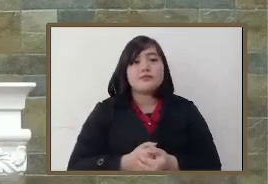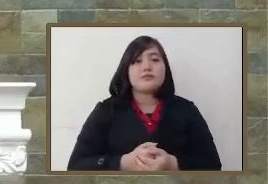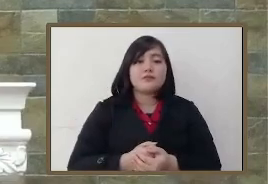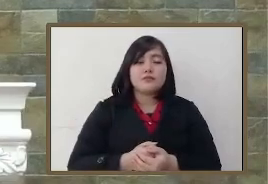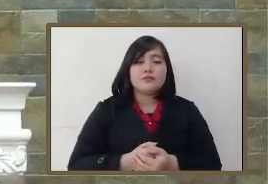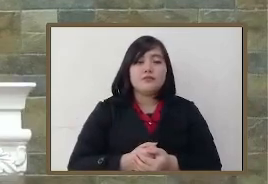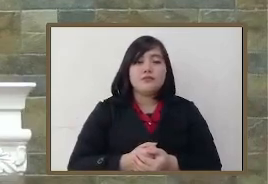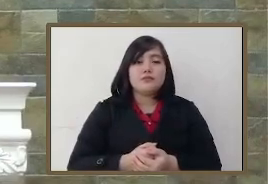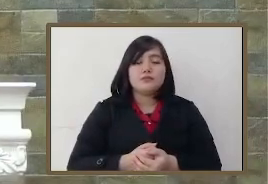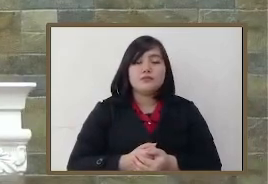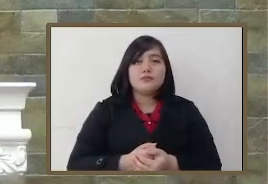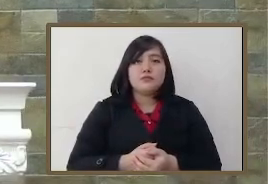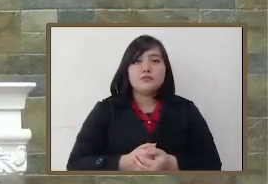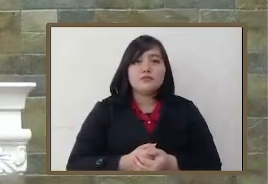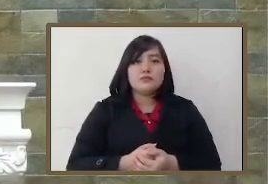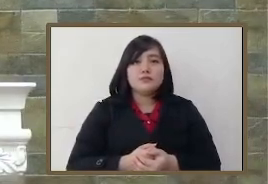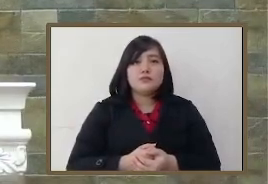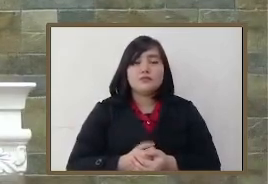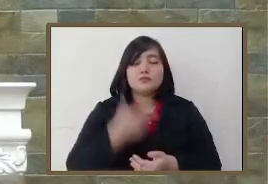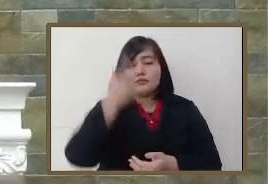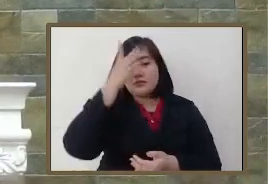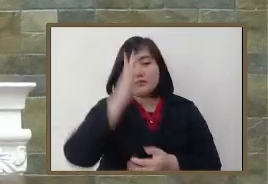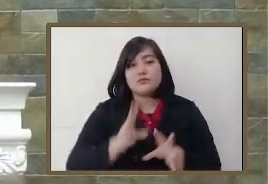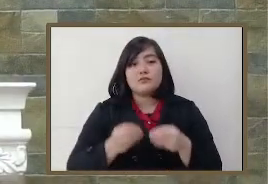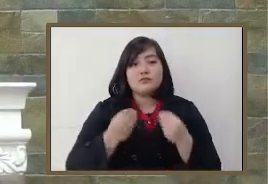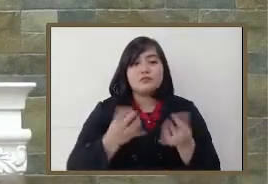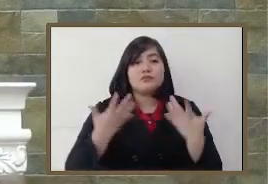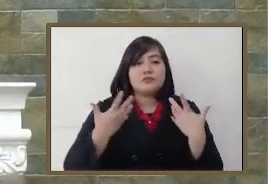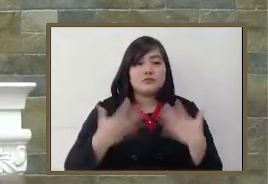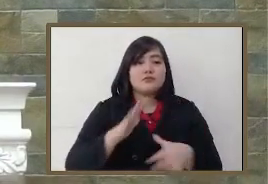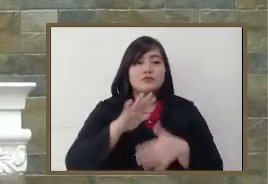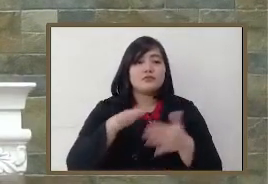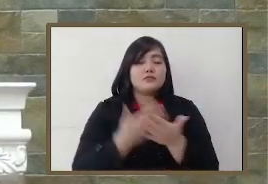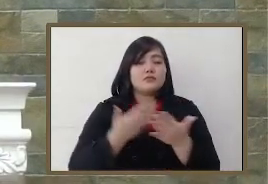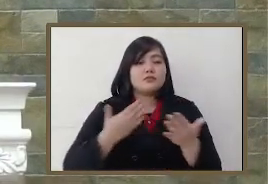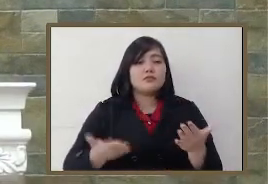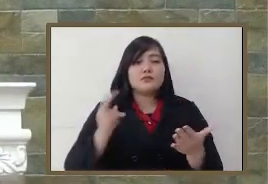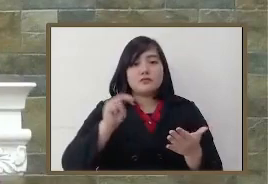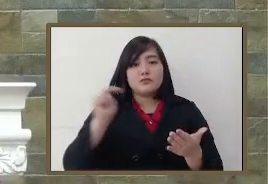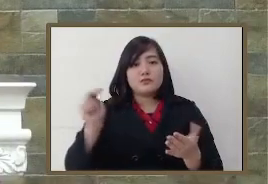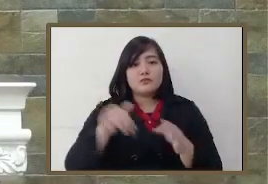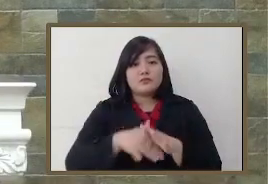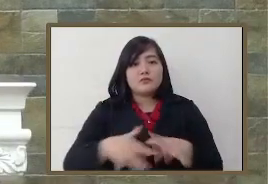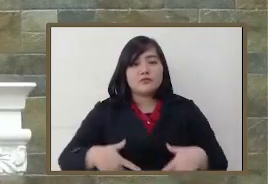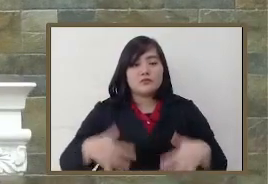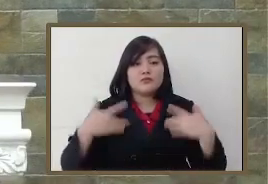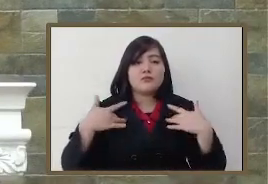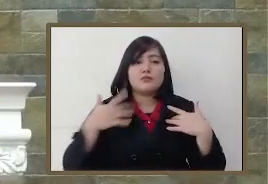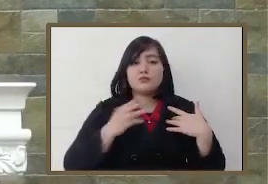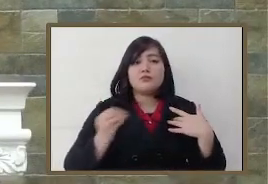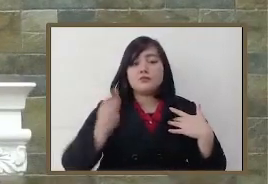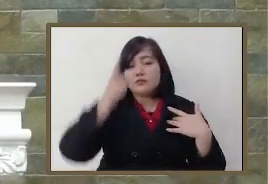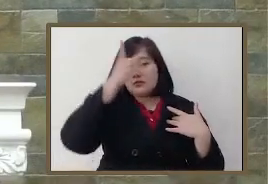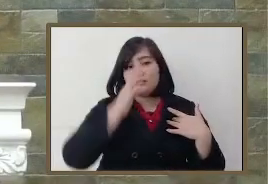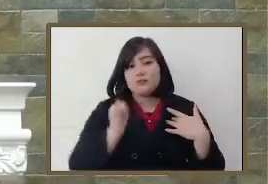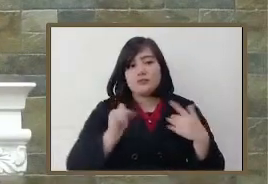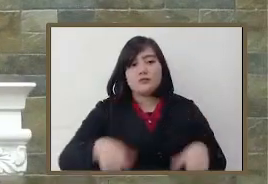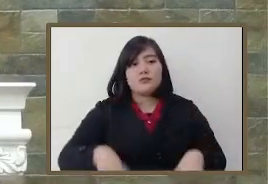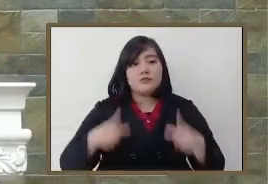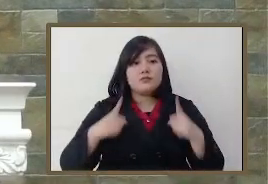given us all things that we need in this life and godliness. In other words, kaya na